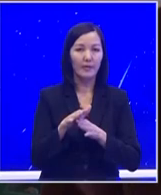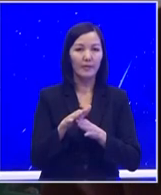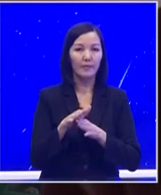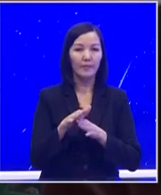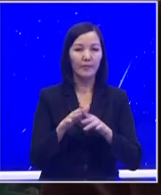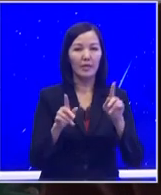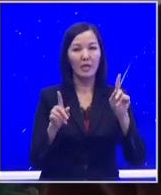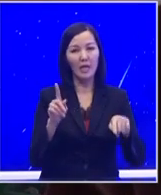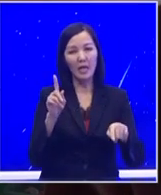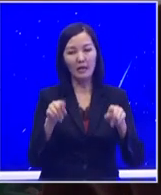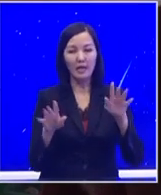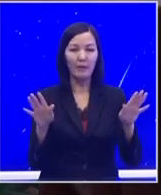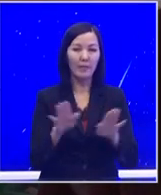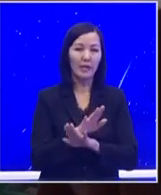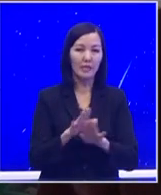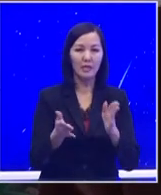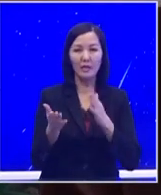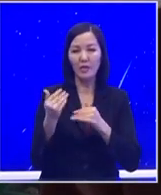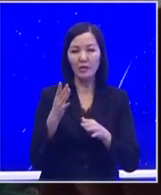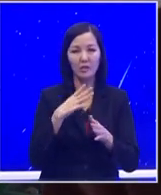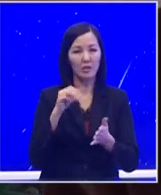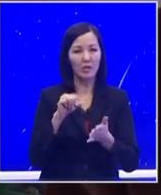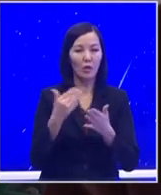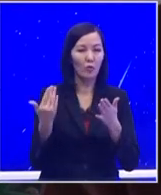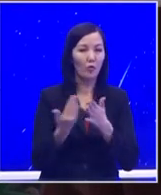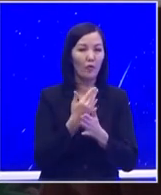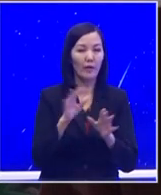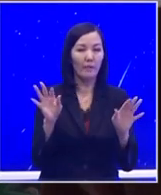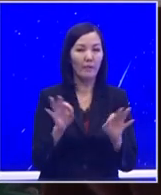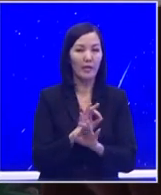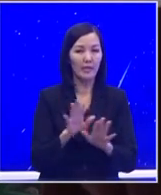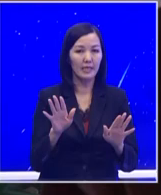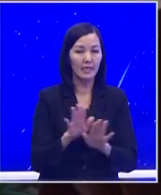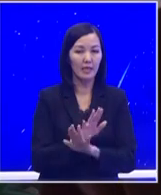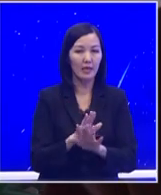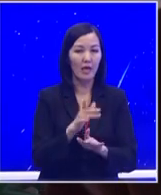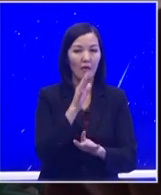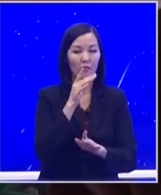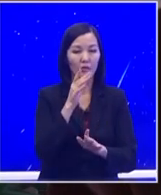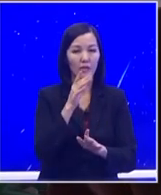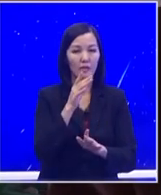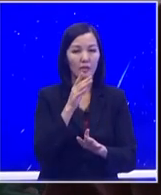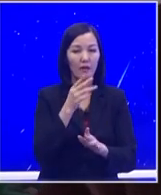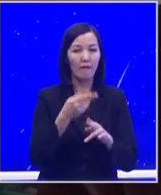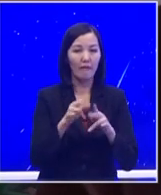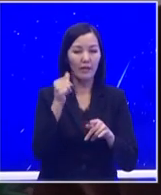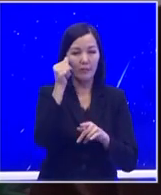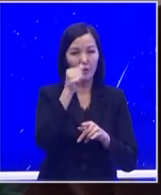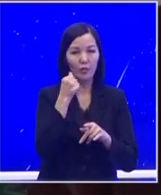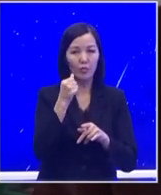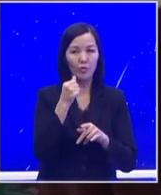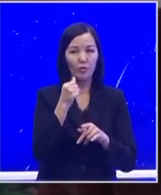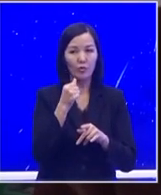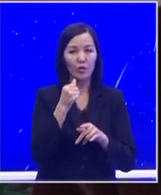редкие песни, ранее неисполняемые новые песни. И, конечно же, возраст участников в этом году, он